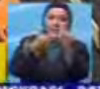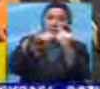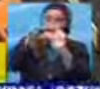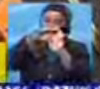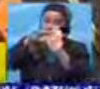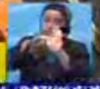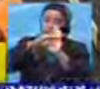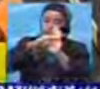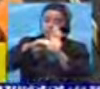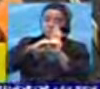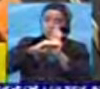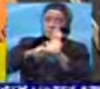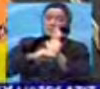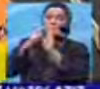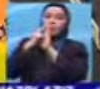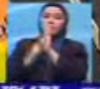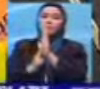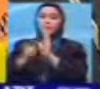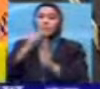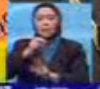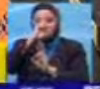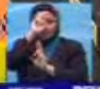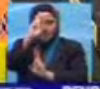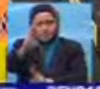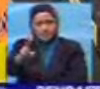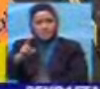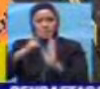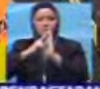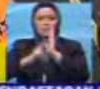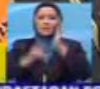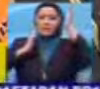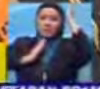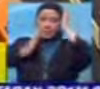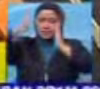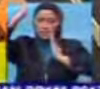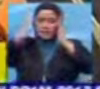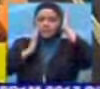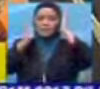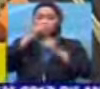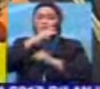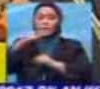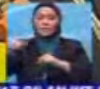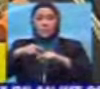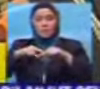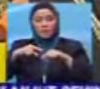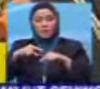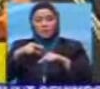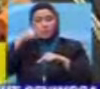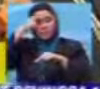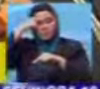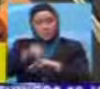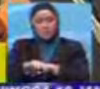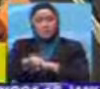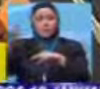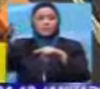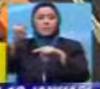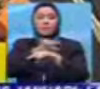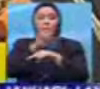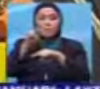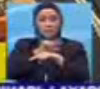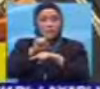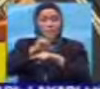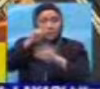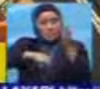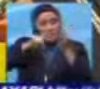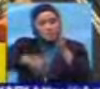the law and order. I mean to respect the law of the countries and also to apply to the respective agencies, especially they have